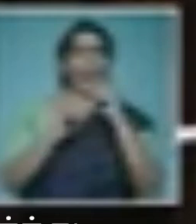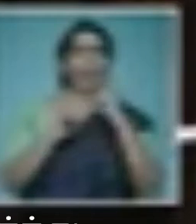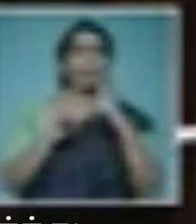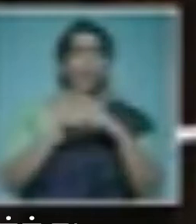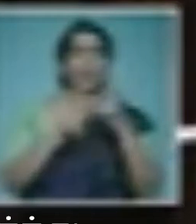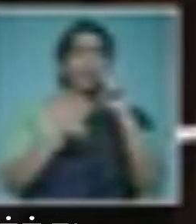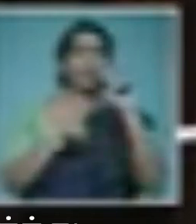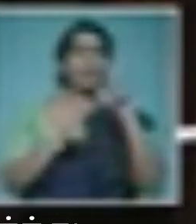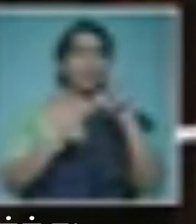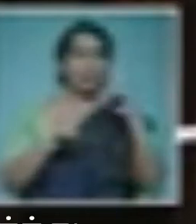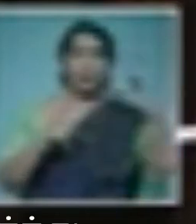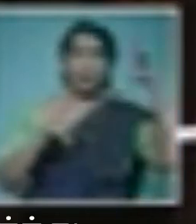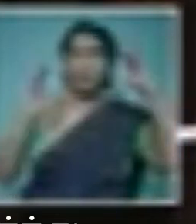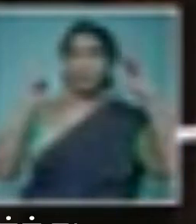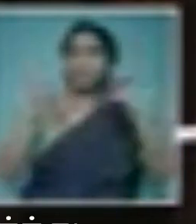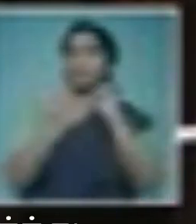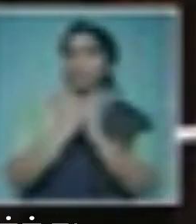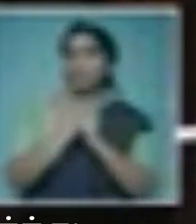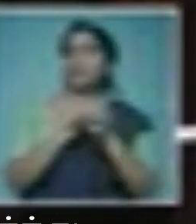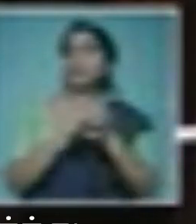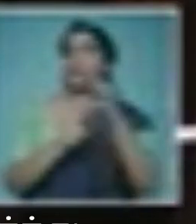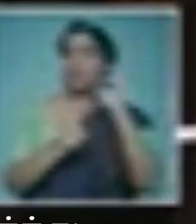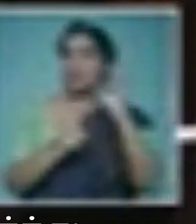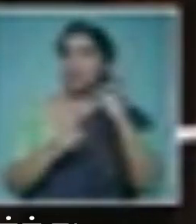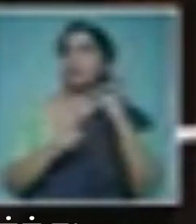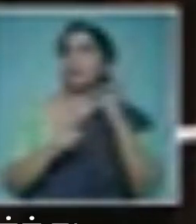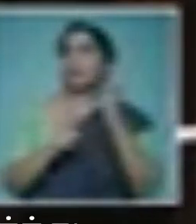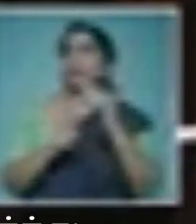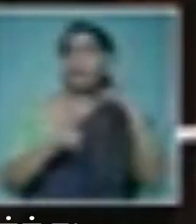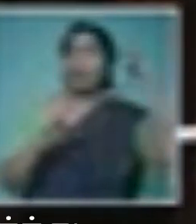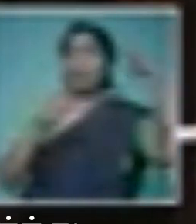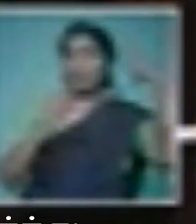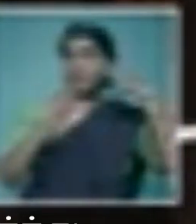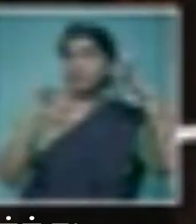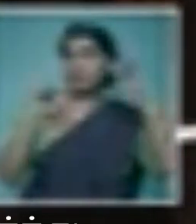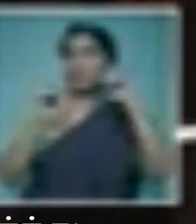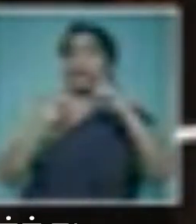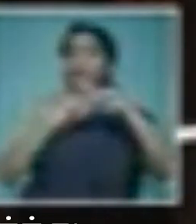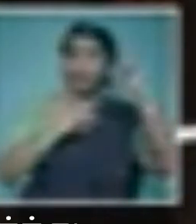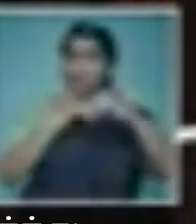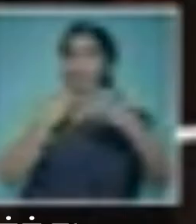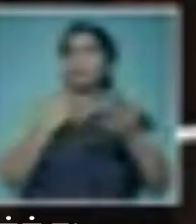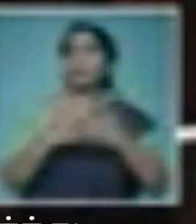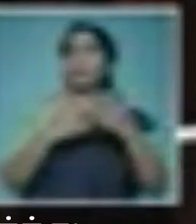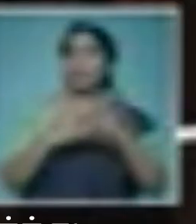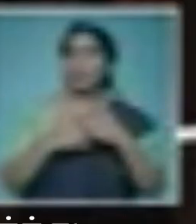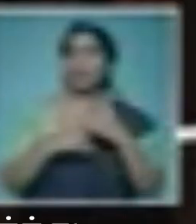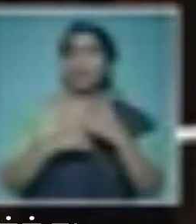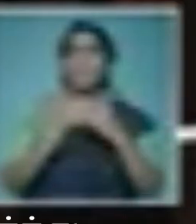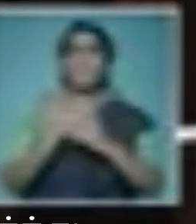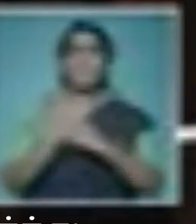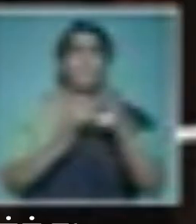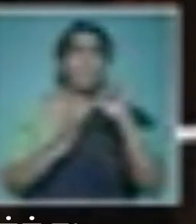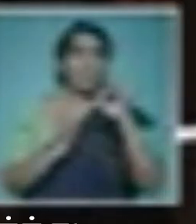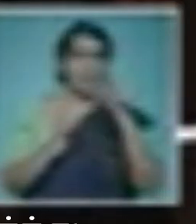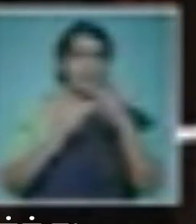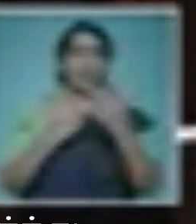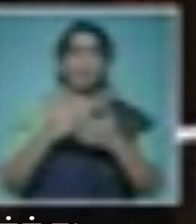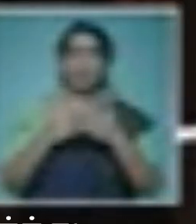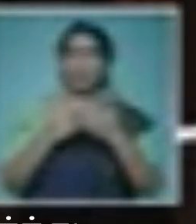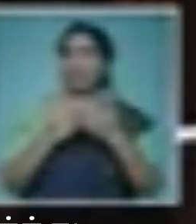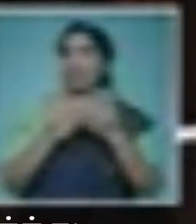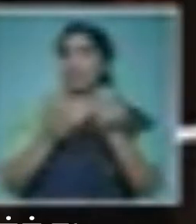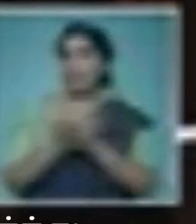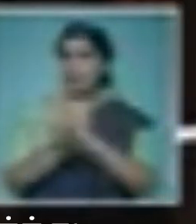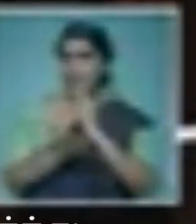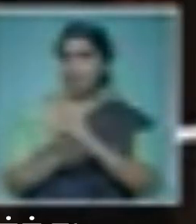ක්ලයිමේට් චේන්ජ් ගැන වැඩසටහනට අපේ ජනාධිපතිතුමා ගිහිල්ලා ක්ලයිමේට් චේන්ජ් වලට යුනිවර්සිටියක් හදන්න මේ 100ක් මේ මිලියන 100ක්ද ඔහෙද වියදම් වෙන් කරලා තියනවා කියලා